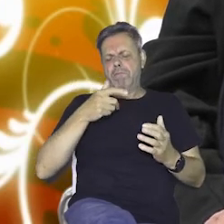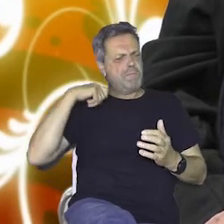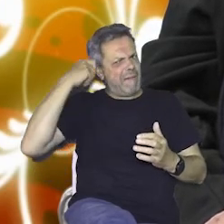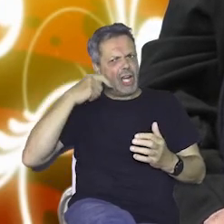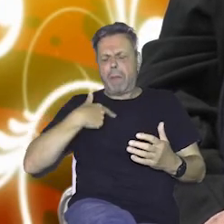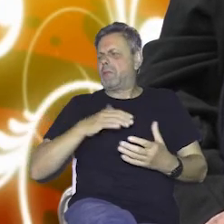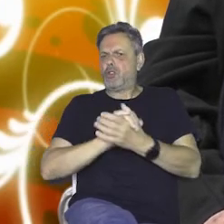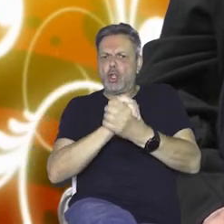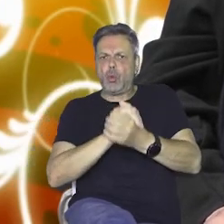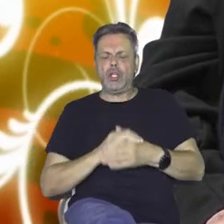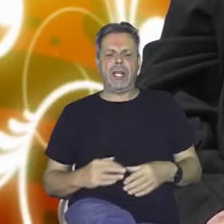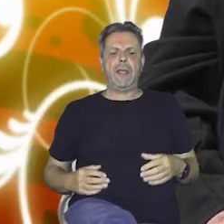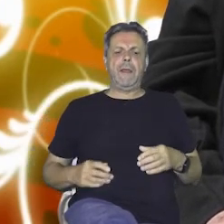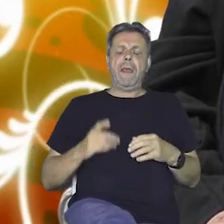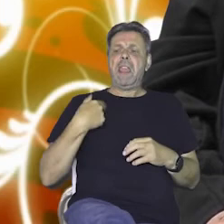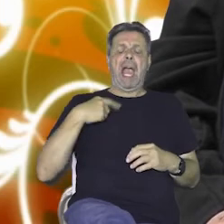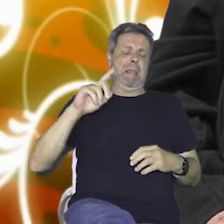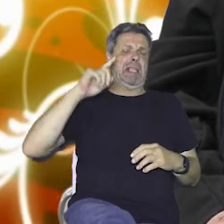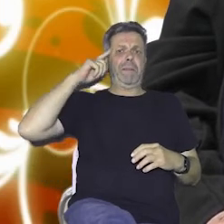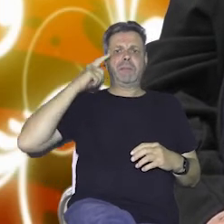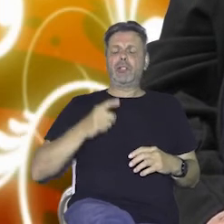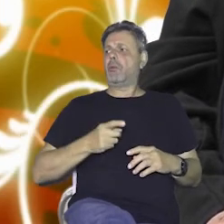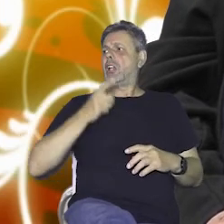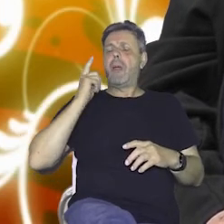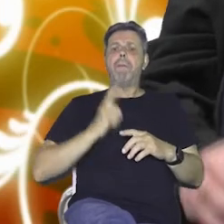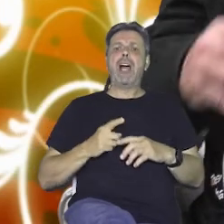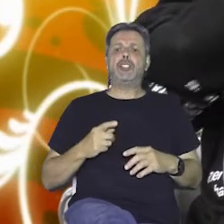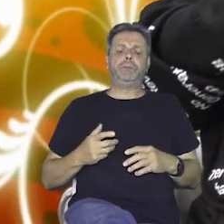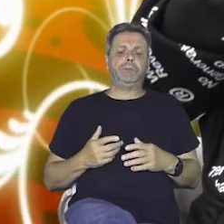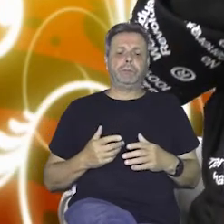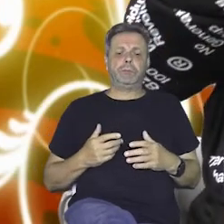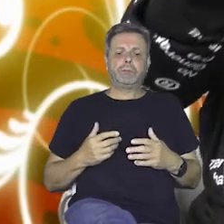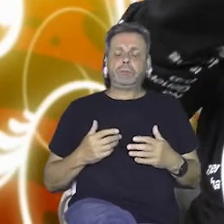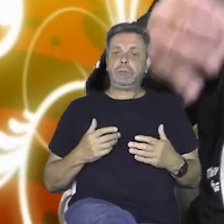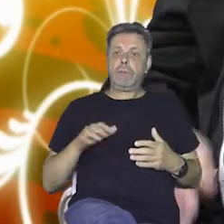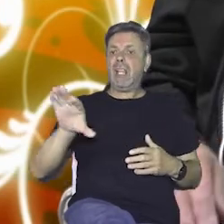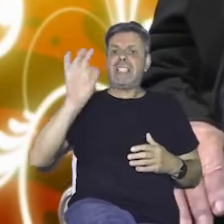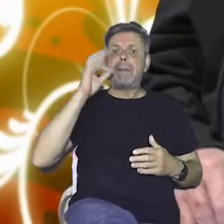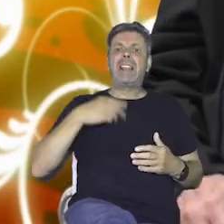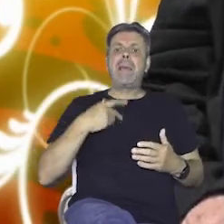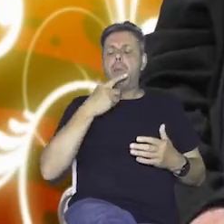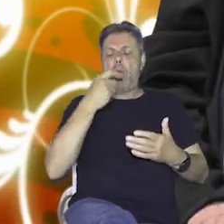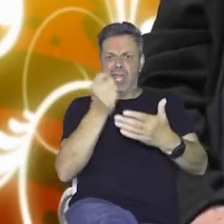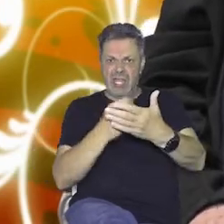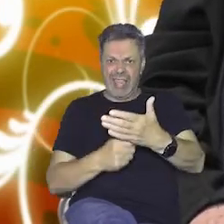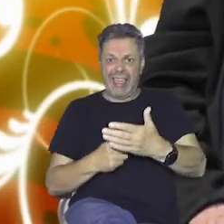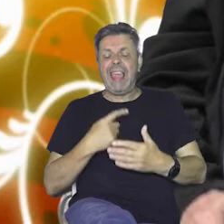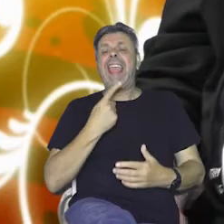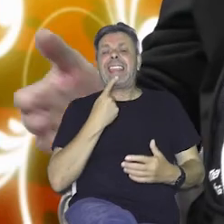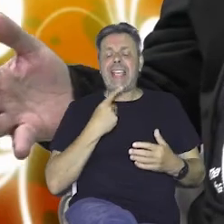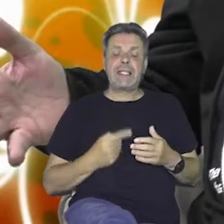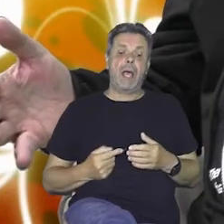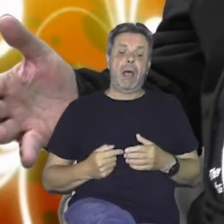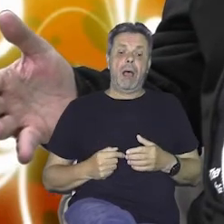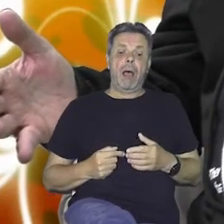nisam zapravo ni slutio da će baš pasti na moj tekst, na moje stihove jedna pjesma, no